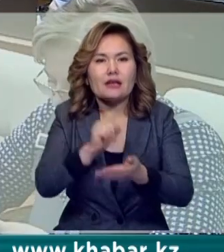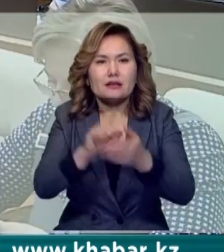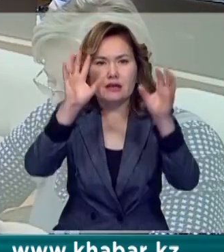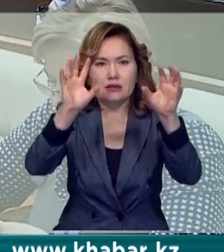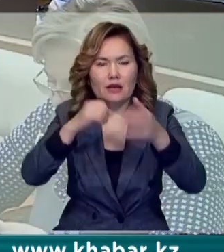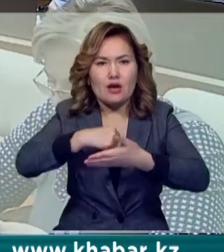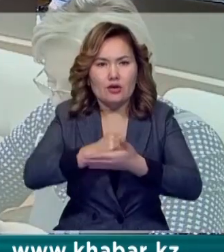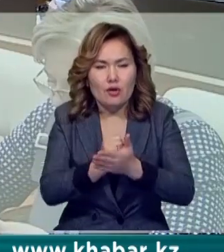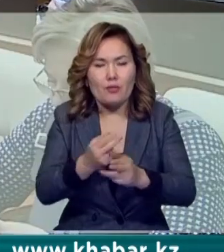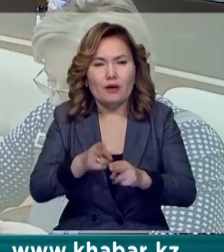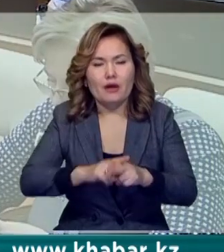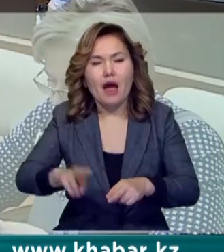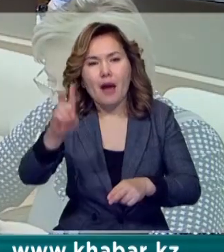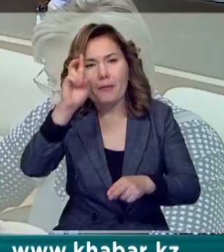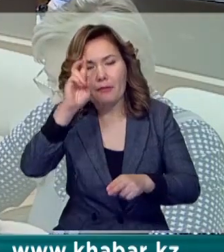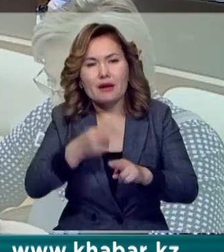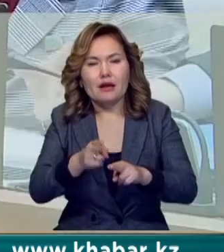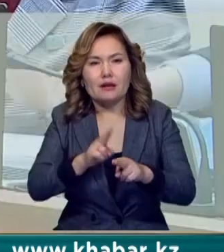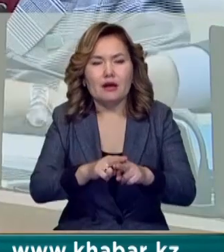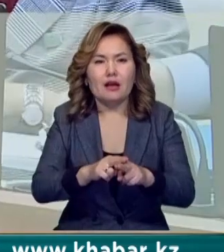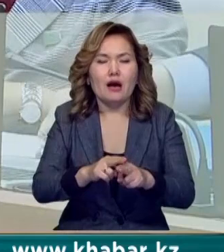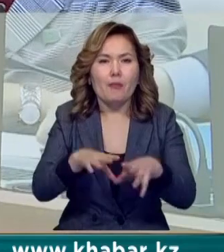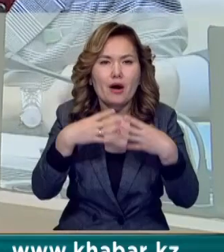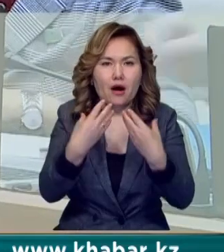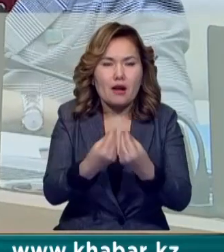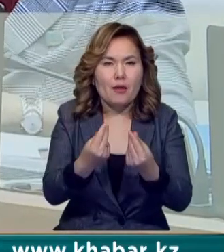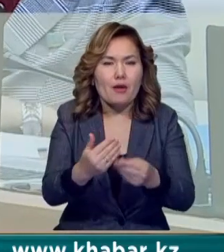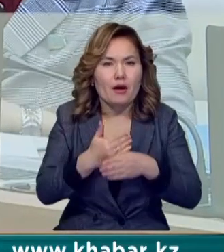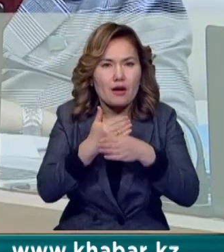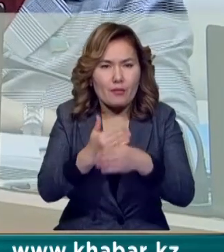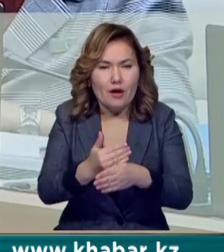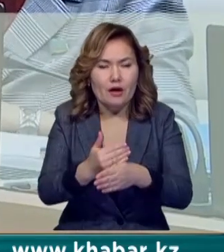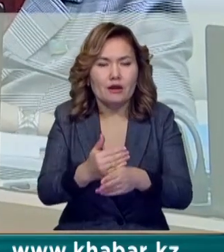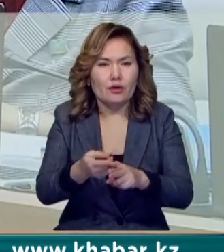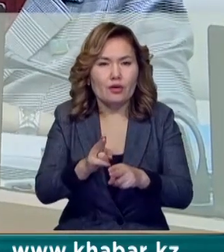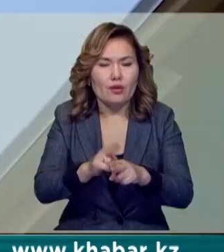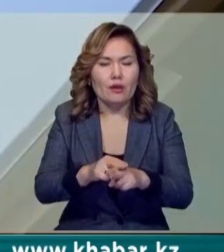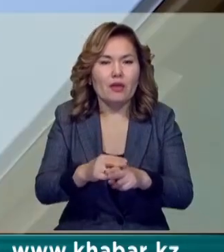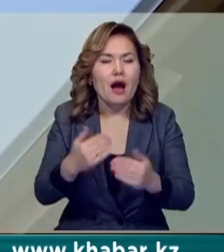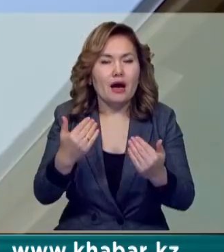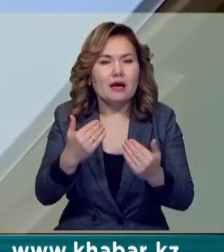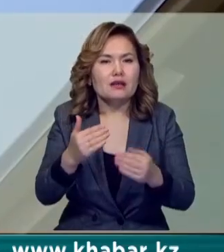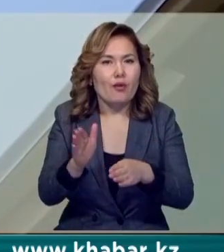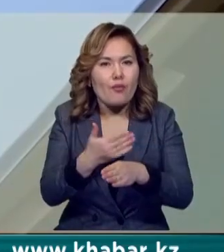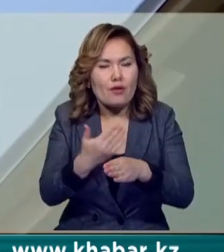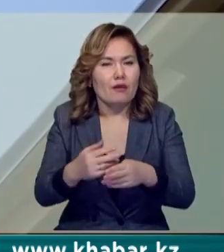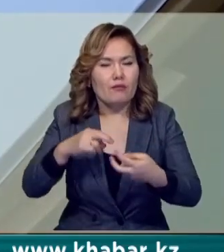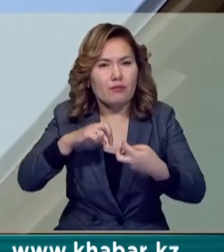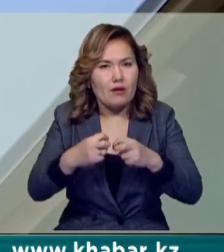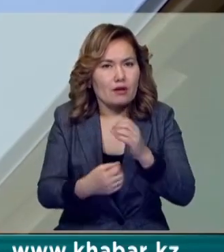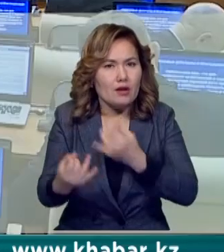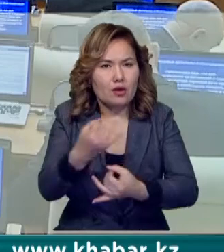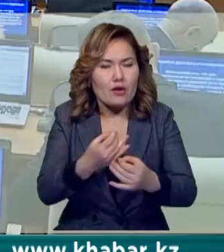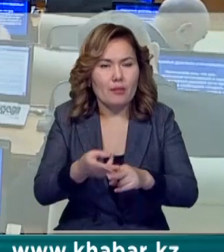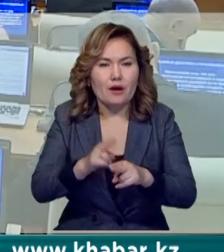Онда мемлекеттік жәрдемақы мен атаулы әлеуметтік көмек енді бөлек берілетіні айтылған болатын. Бір айдан соң,